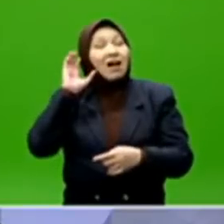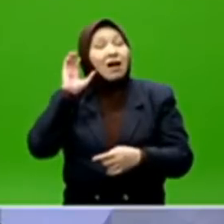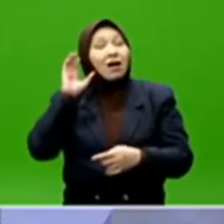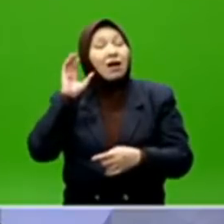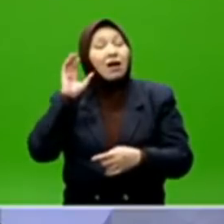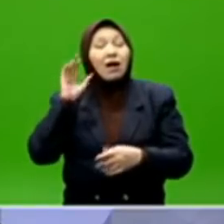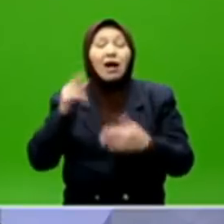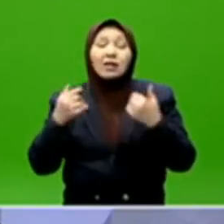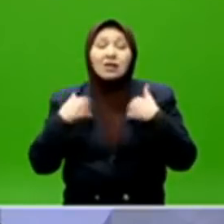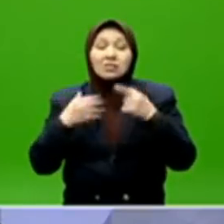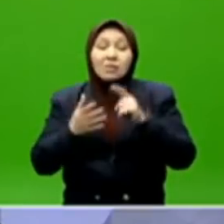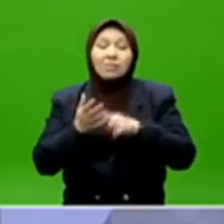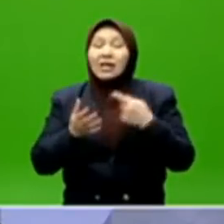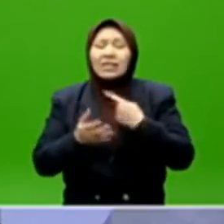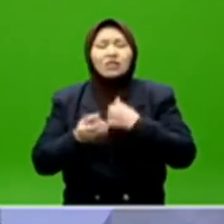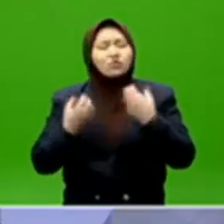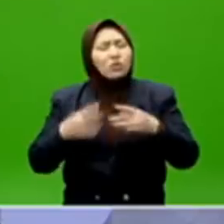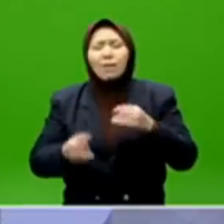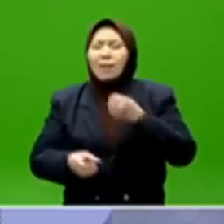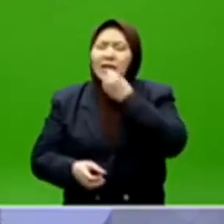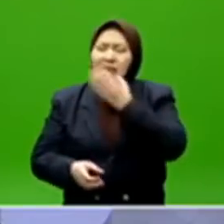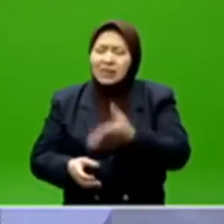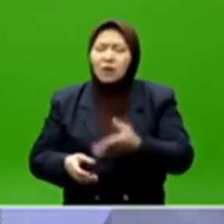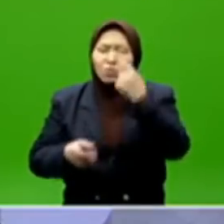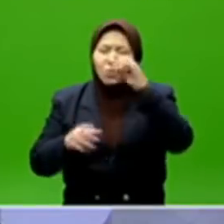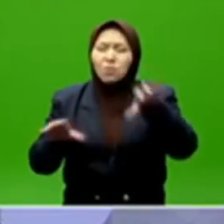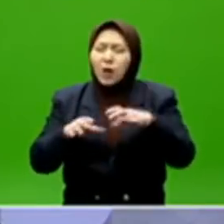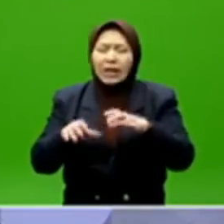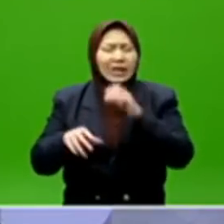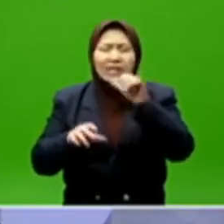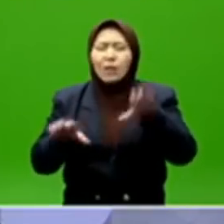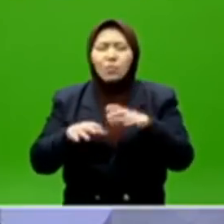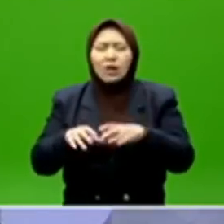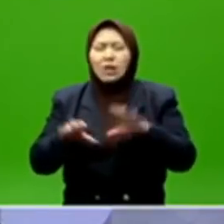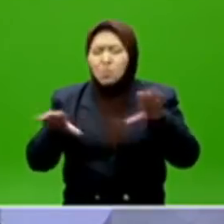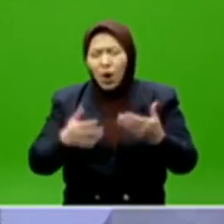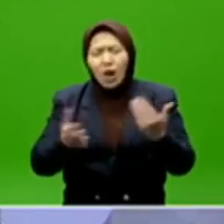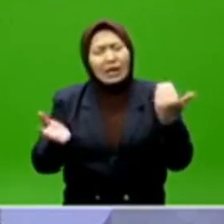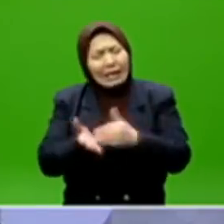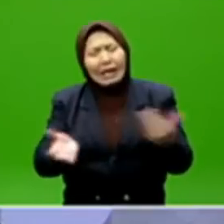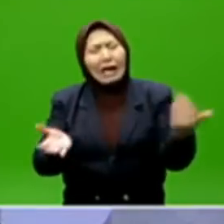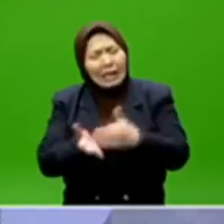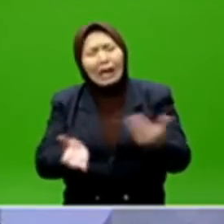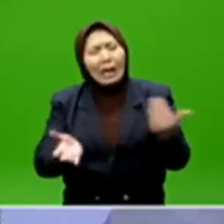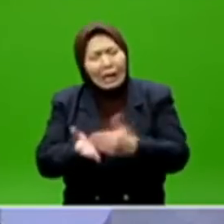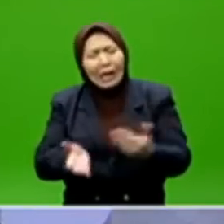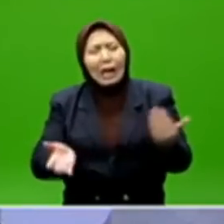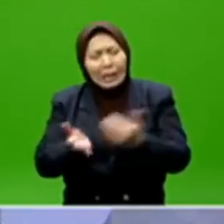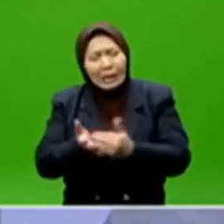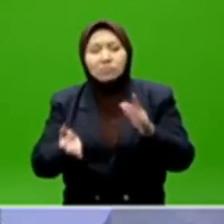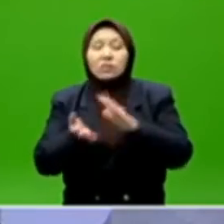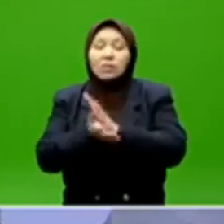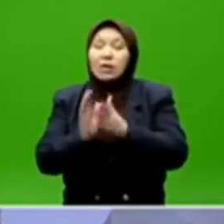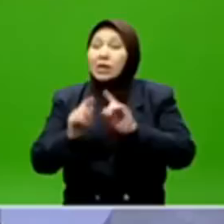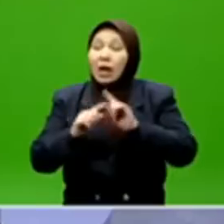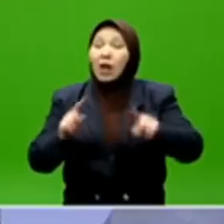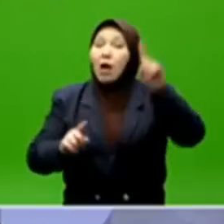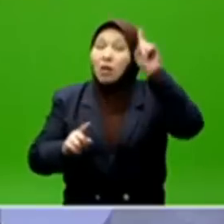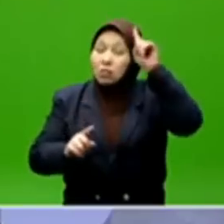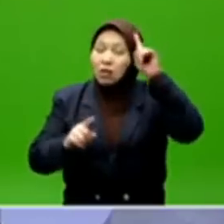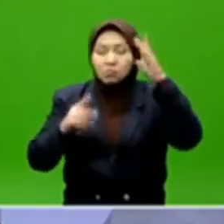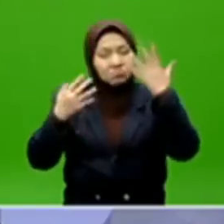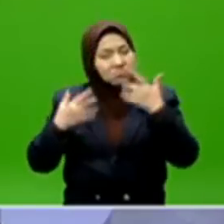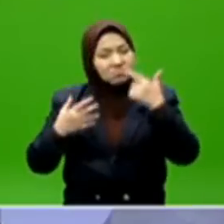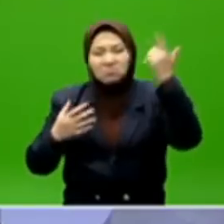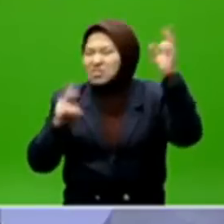ataupun kadang-kadang orang kita dah cakap seseorang untuk buat sesuatu, dia tak dengar. Betul. Dia buat lagi, kan? Tetapi kalau Allah, Allah amat tahu